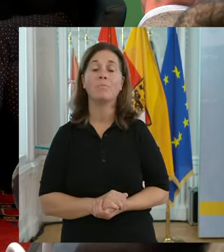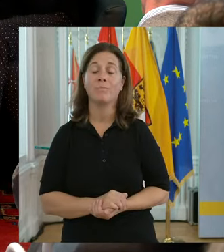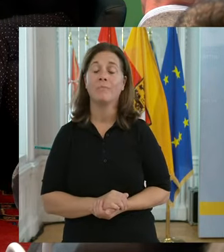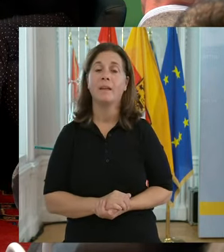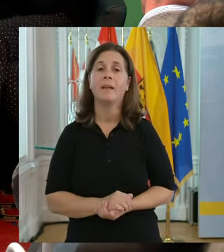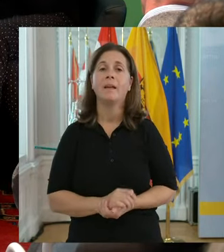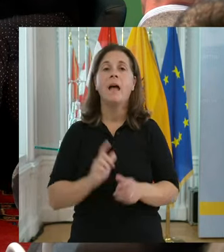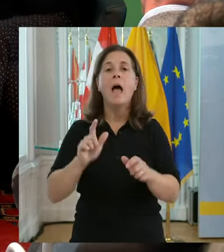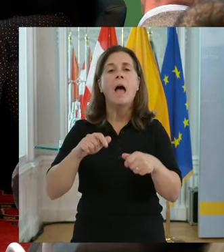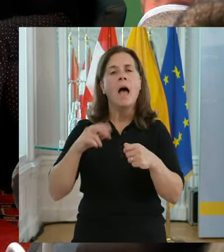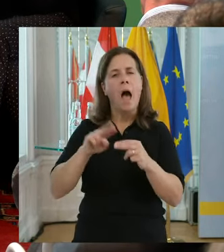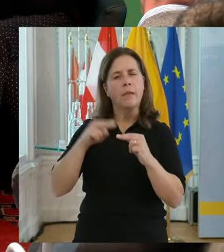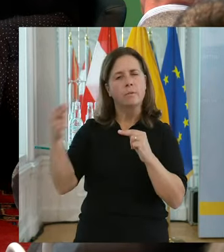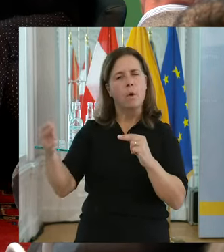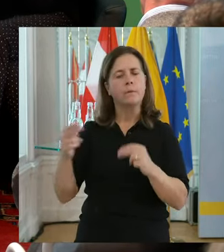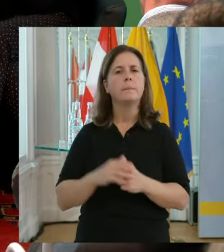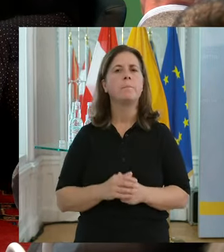natürlich,